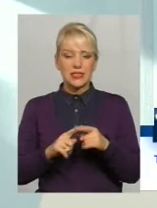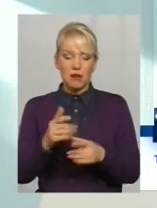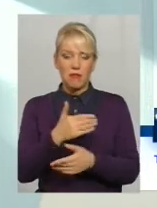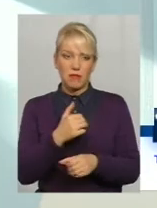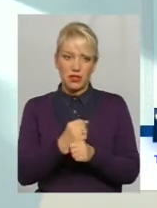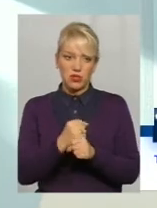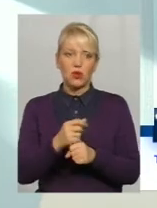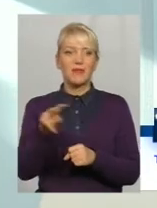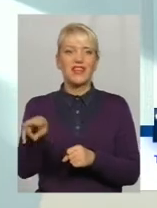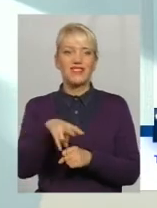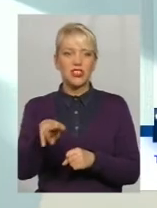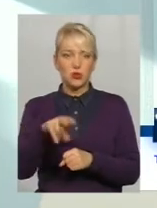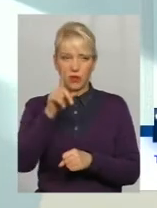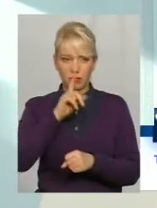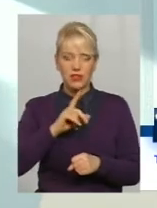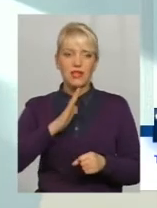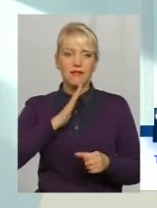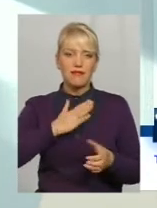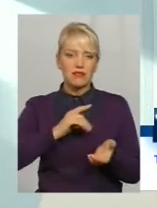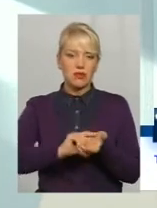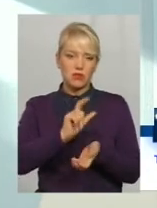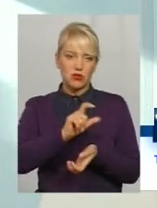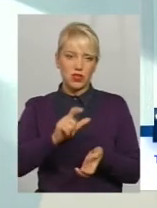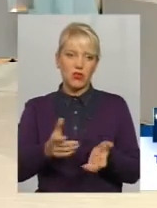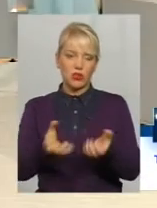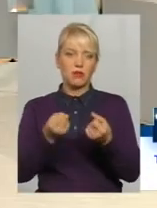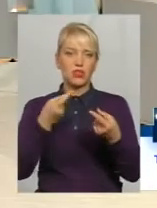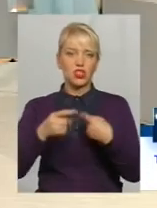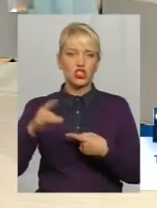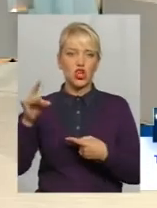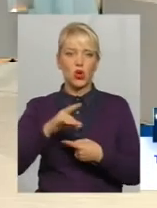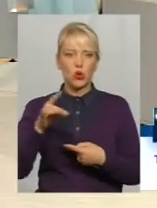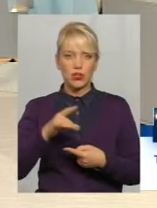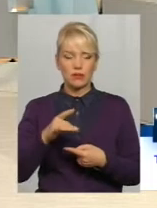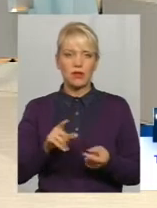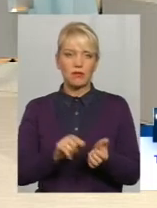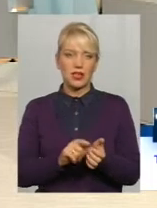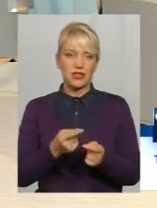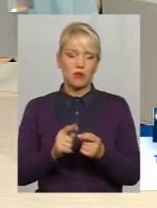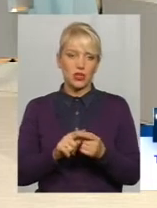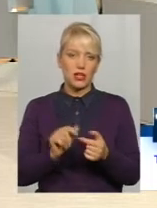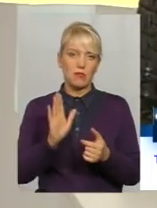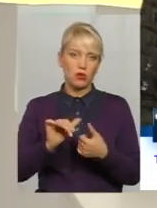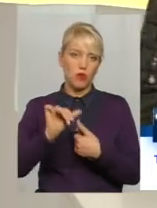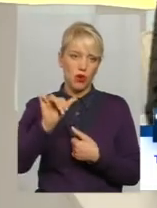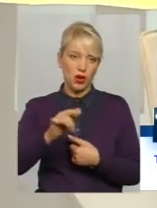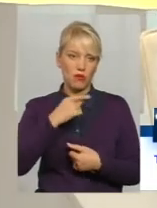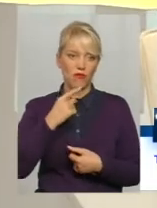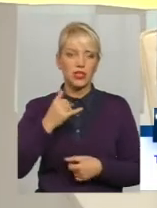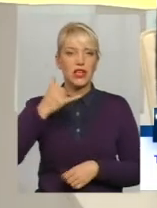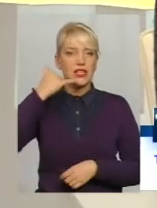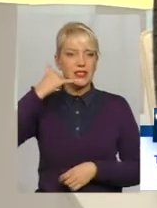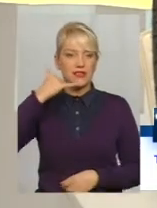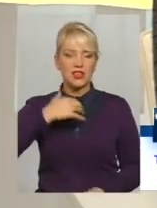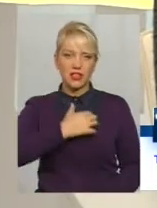місяці наші пенсіонери теж отримують інший розмір пенсії. Про це окремо. Так, поговоримо згодом. Дзвінки